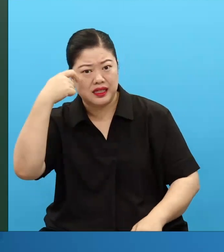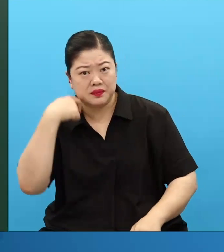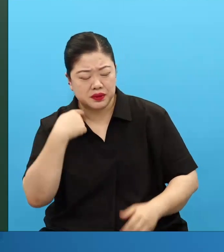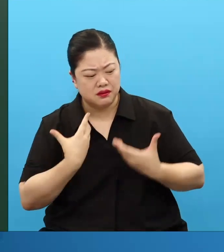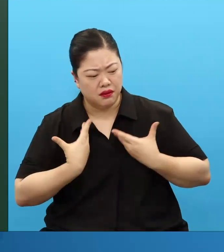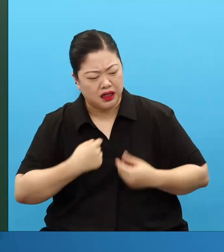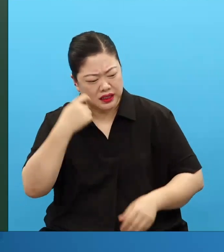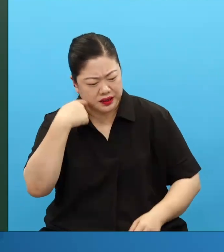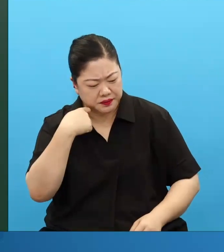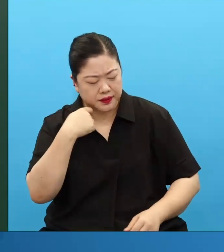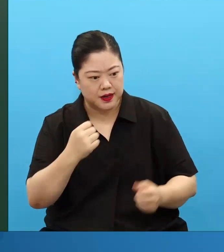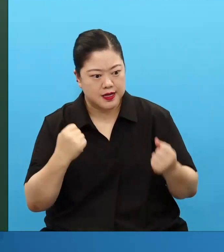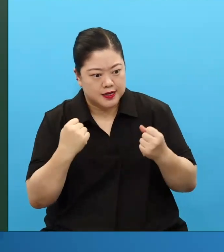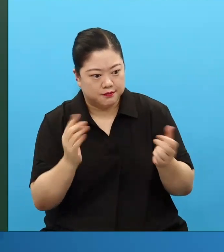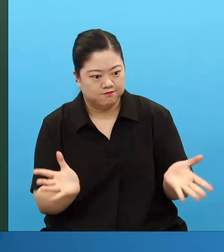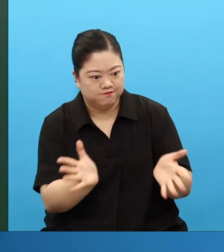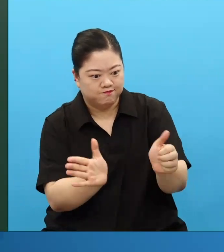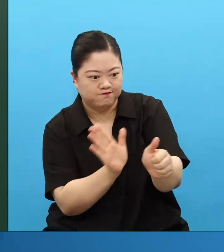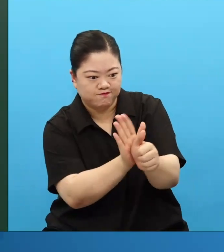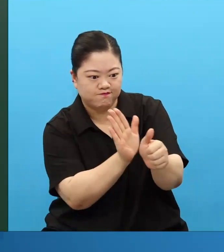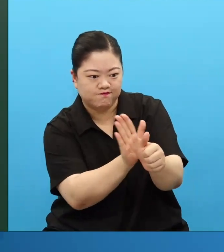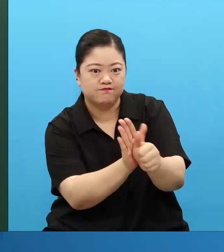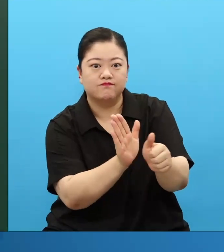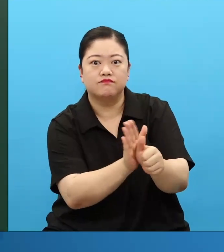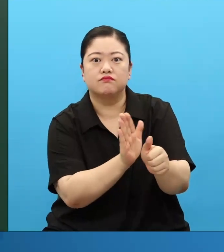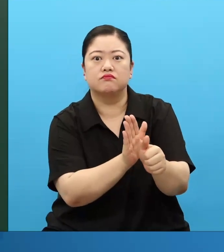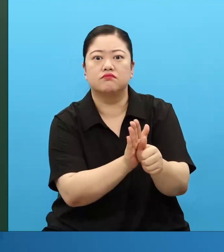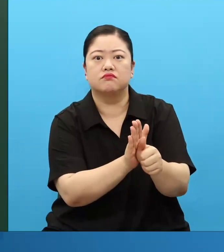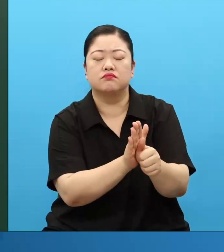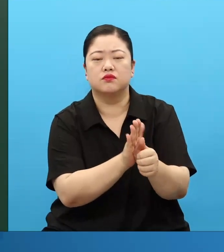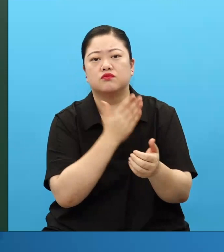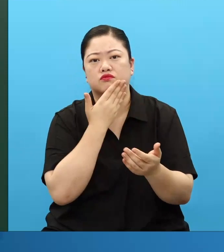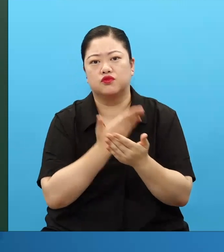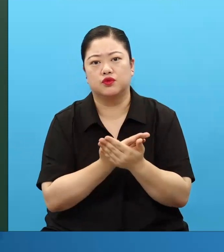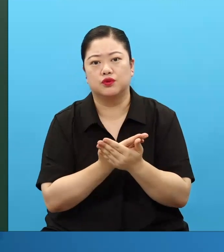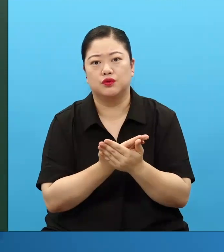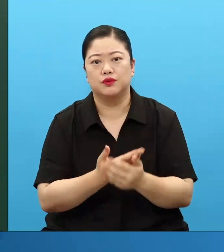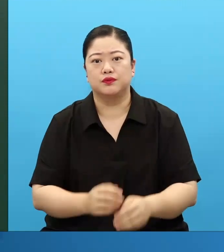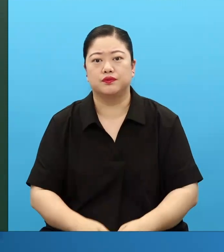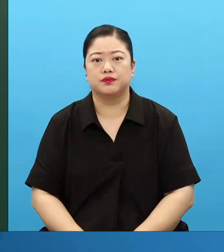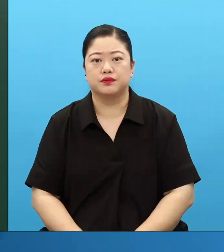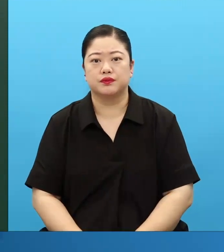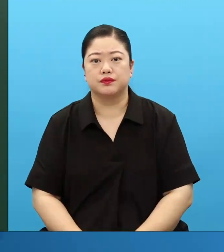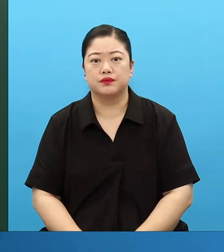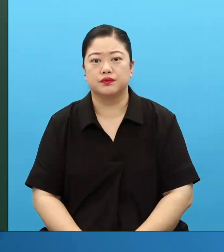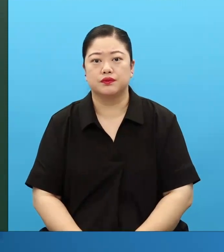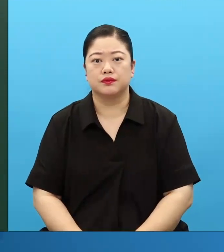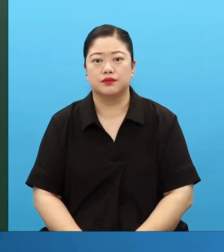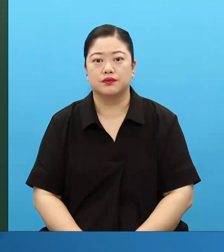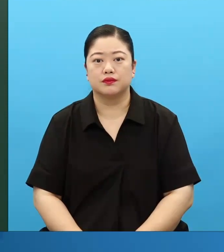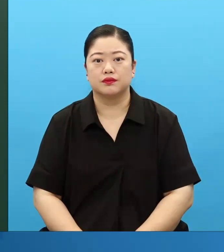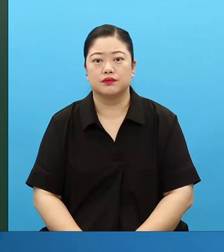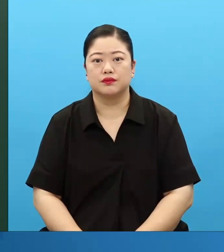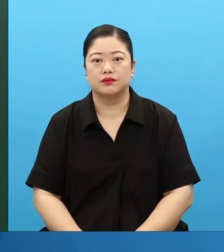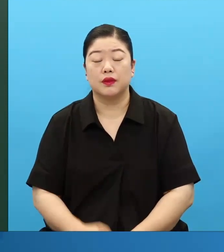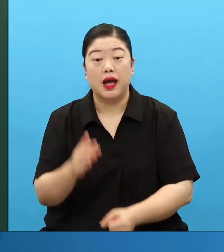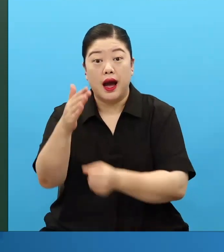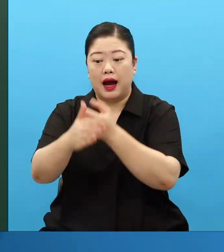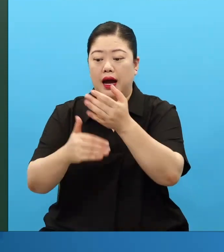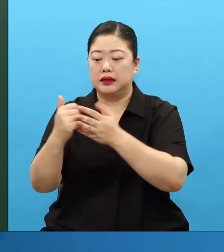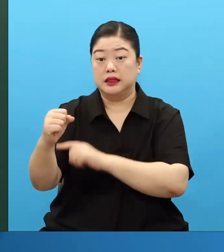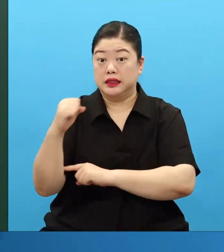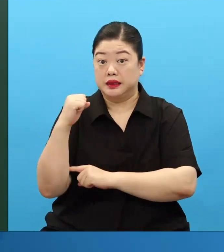one doctor who could go out with us. 그때 저는 확실한 답을 얻었습니다. But that's when I gained the sure 그렇지. answer. That's right. 오직 복음과